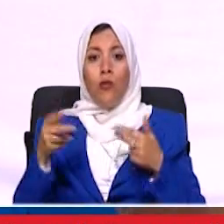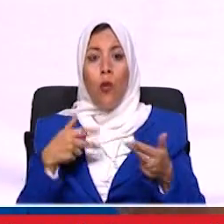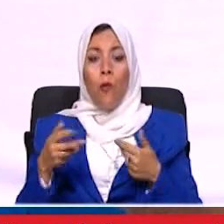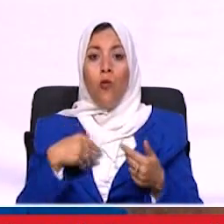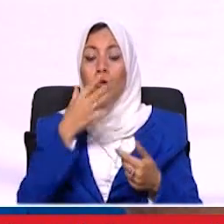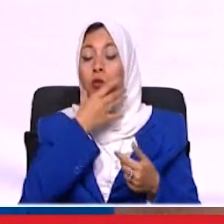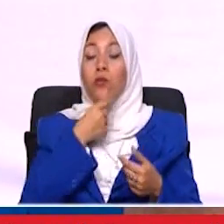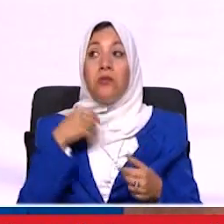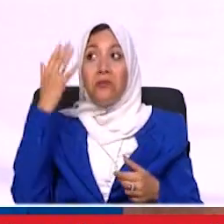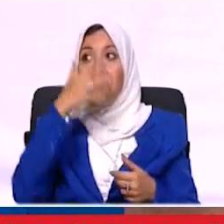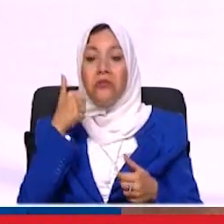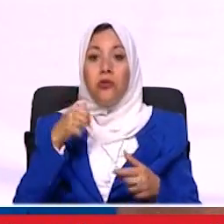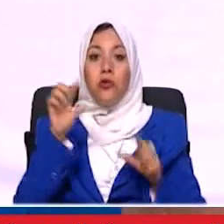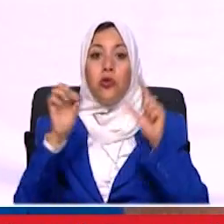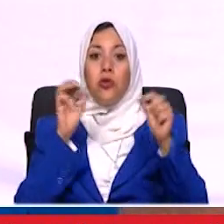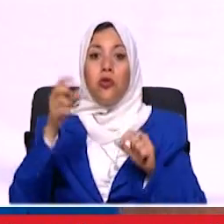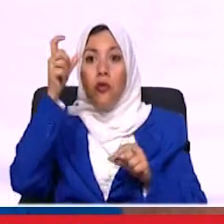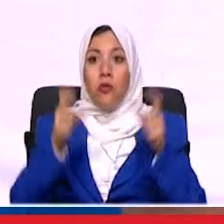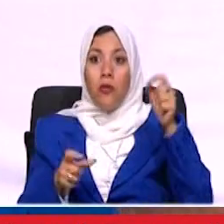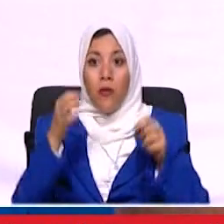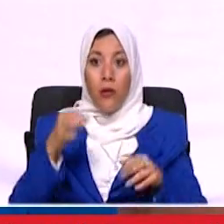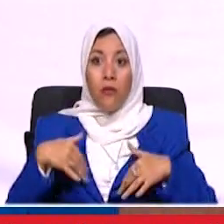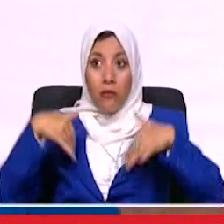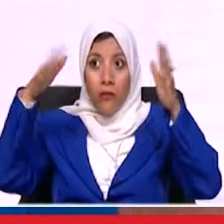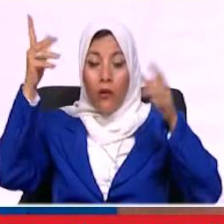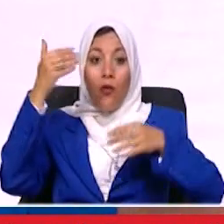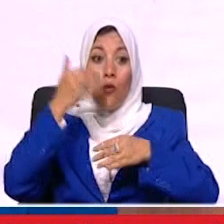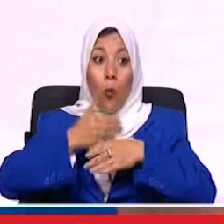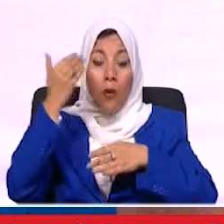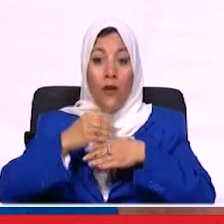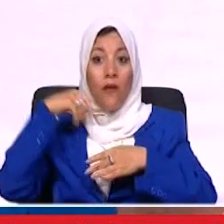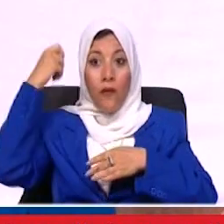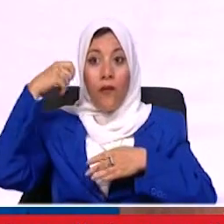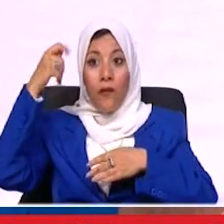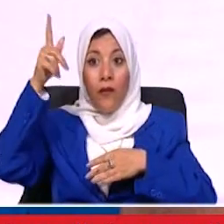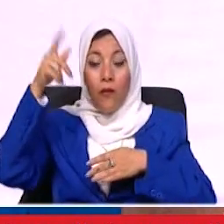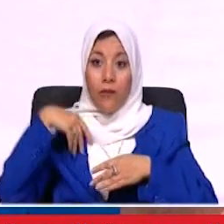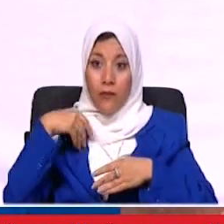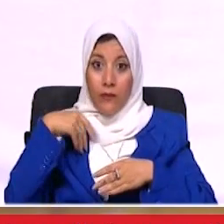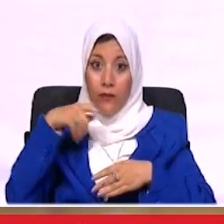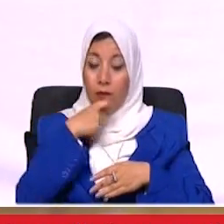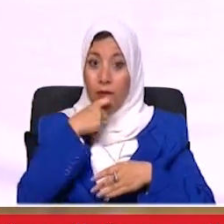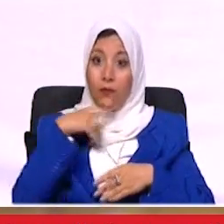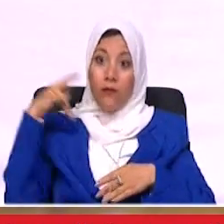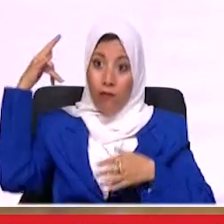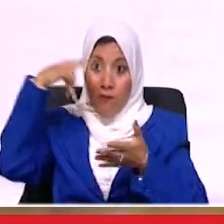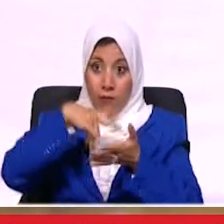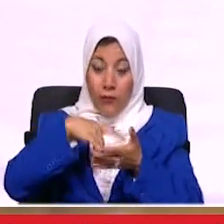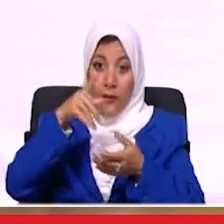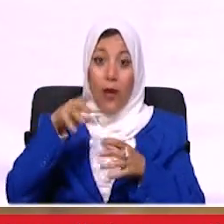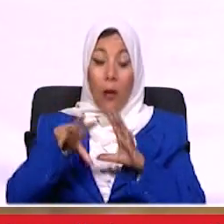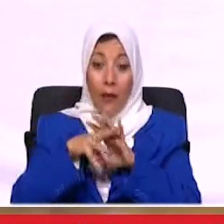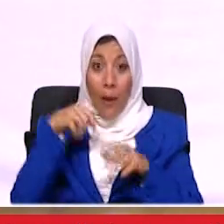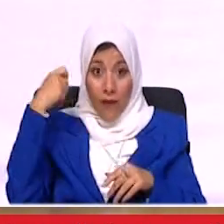حاجة جميلة جدا وشخصية جميلة ومميزة جدا، ورفع راسنا فعلا في السينما العالمية بجد. لا يعني فعلا انا شخصيا مقتنع ان